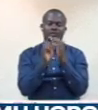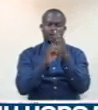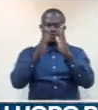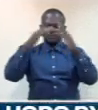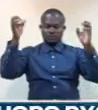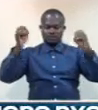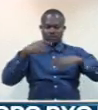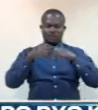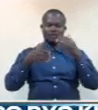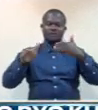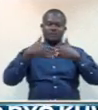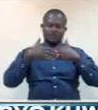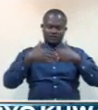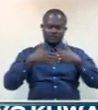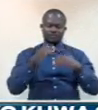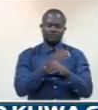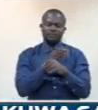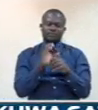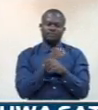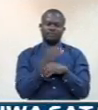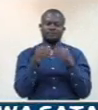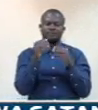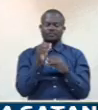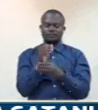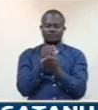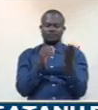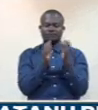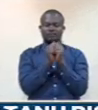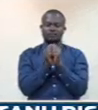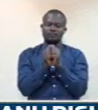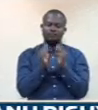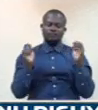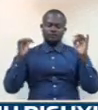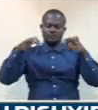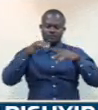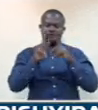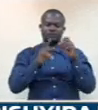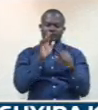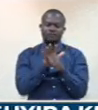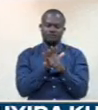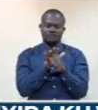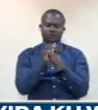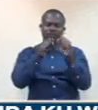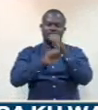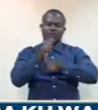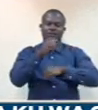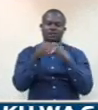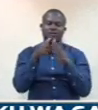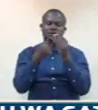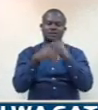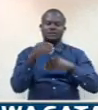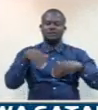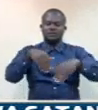Kigali ziracyafunze insengero utubari ndetse n'amakoraniro n'ibirori ibikorwa by'ubucuruzi